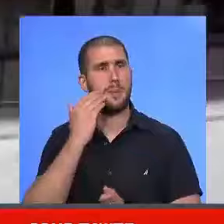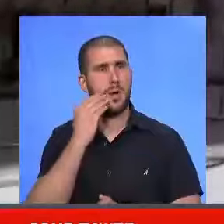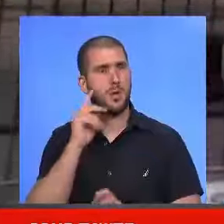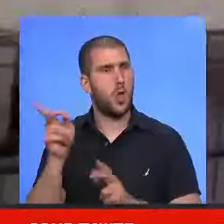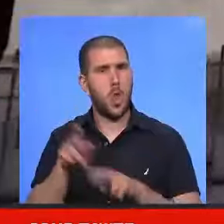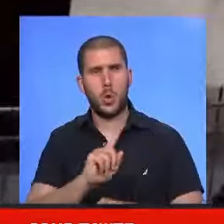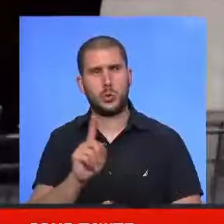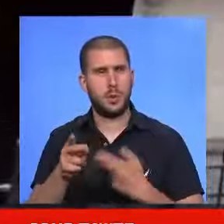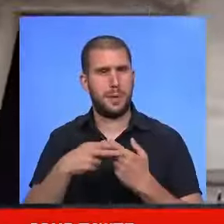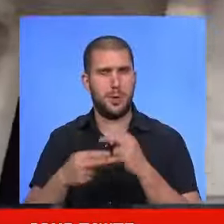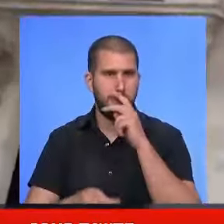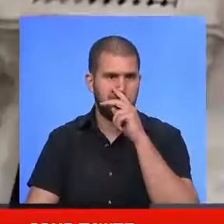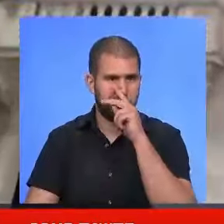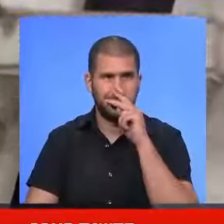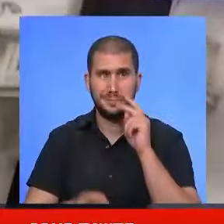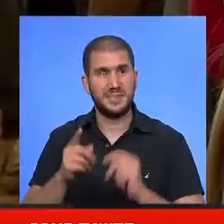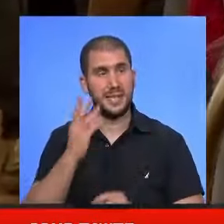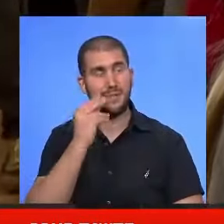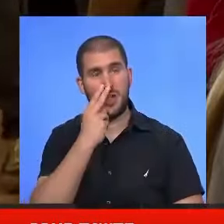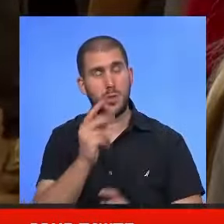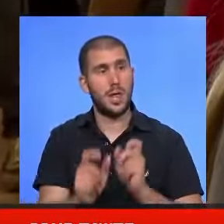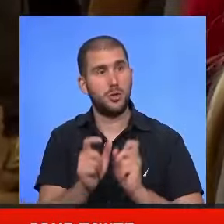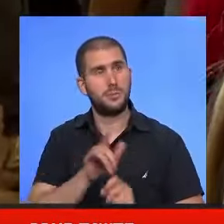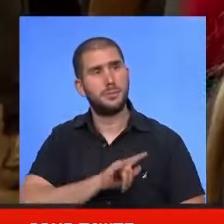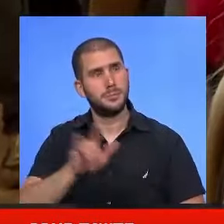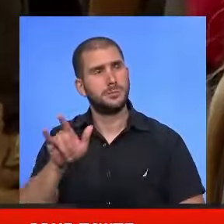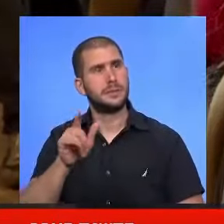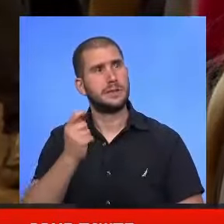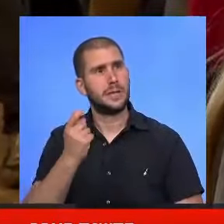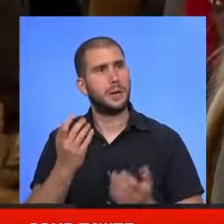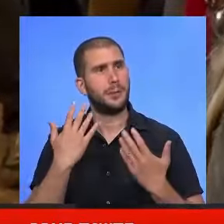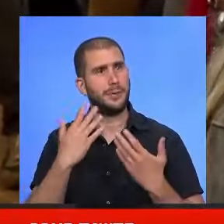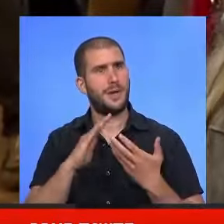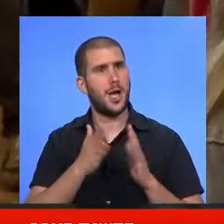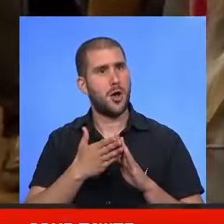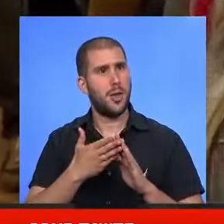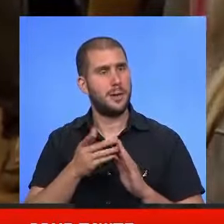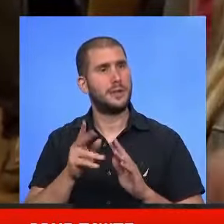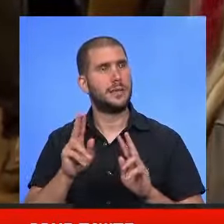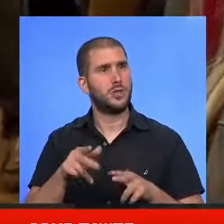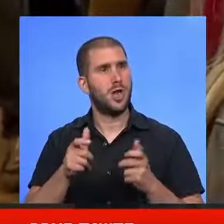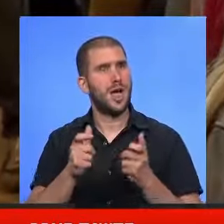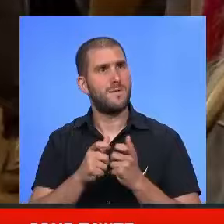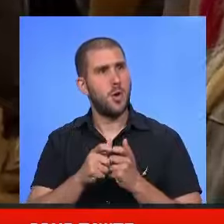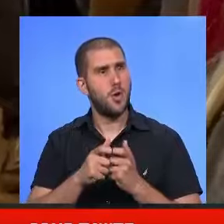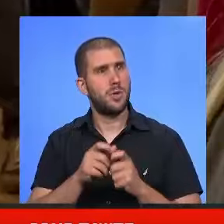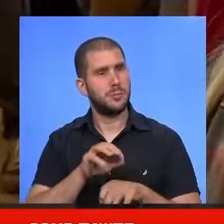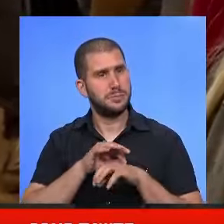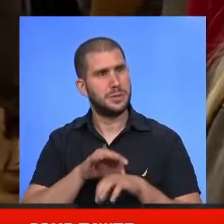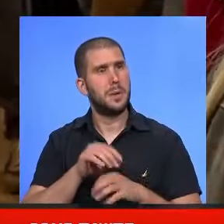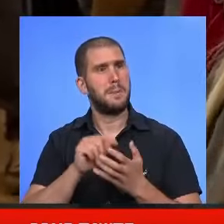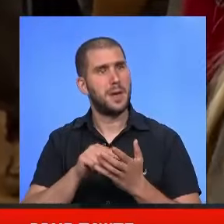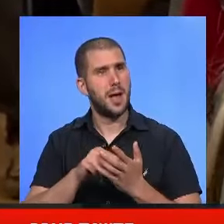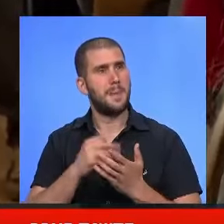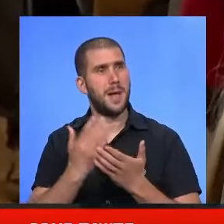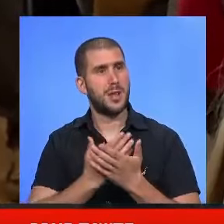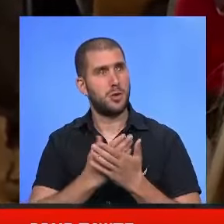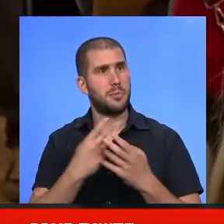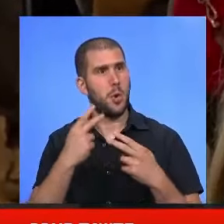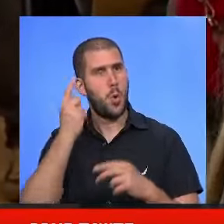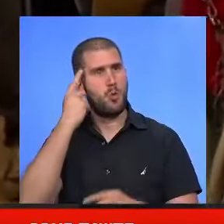לא יחזרו בקרוב. זה כיף לראות שאנשים יוצאים מהארץ קצת וזה והכל, ושיש חברות שמסיעות, כי כאילו מהחדשות ממש